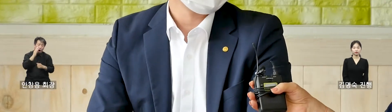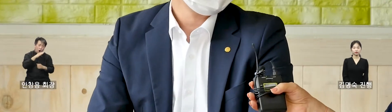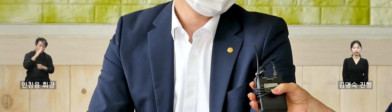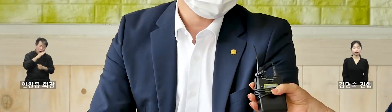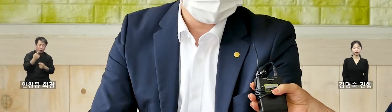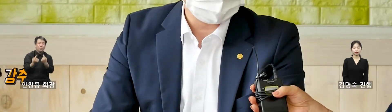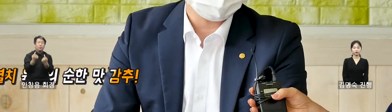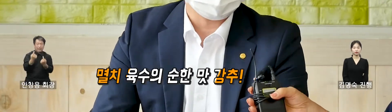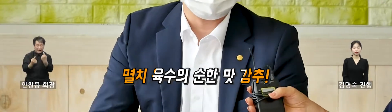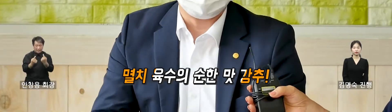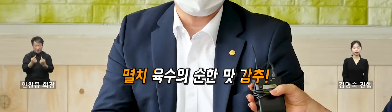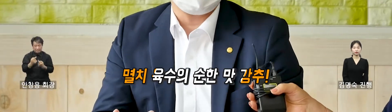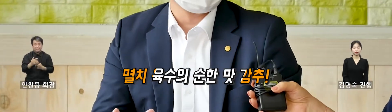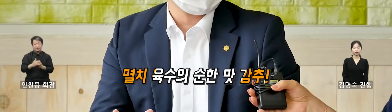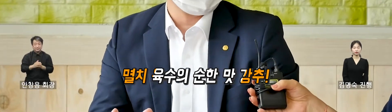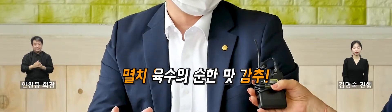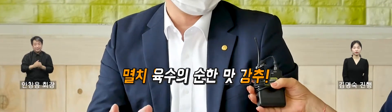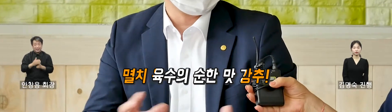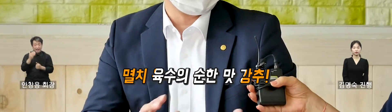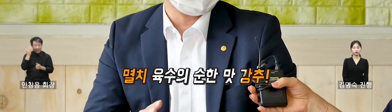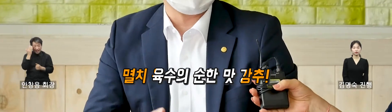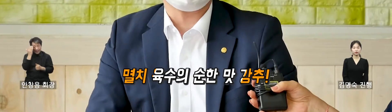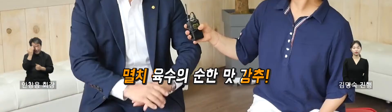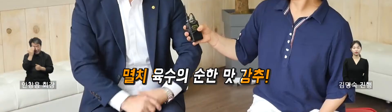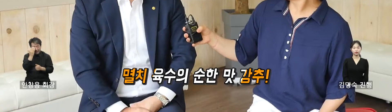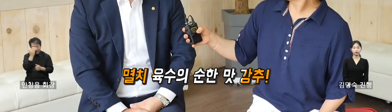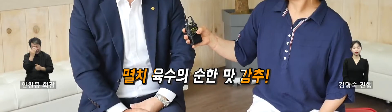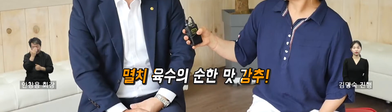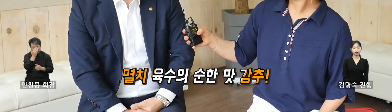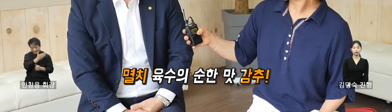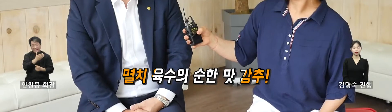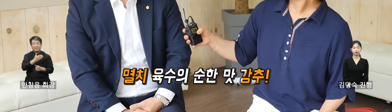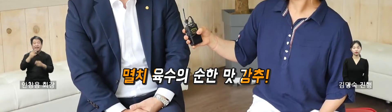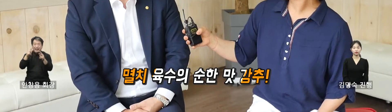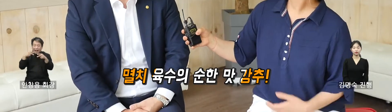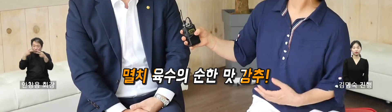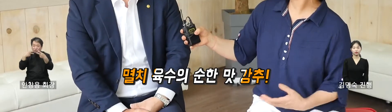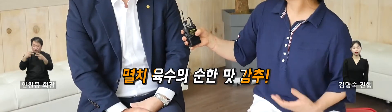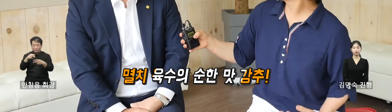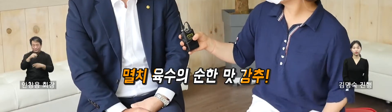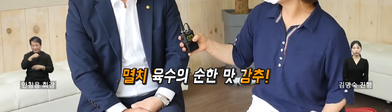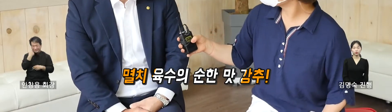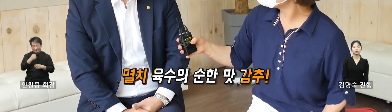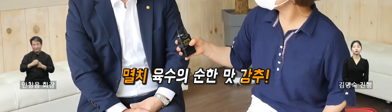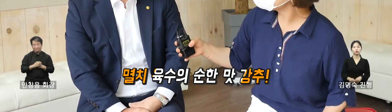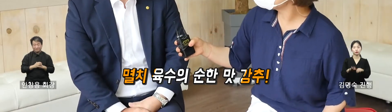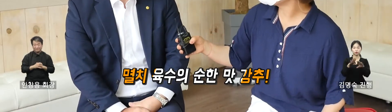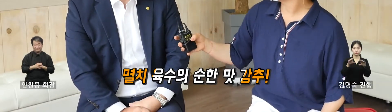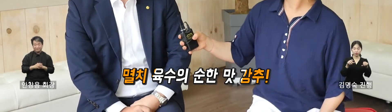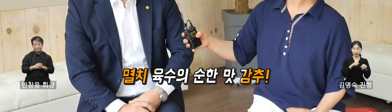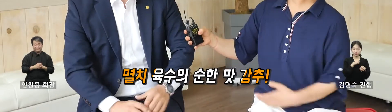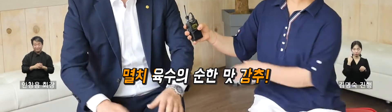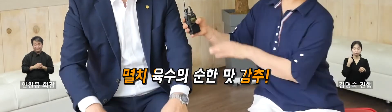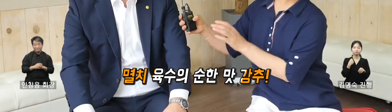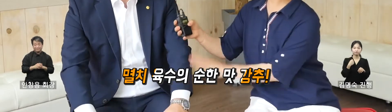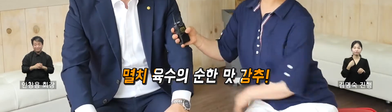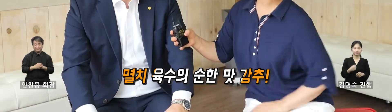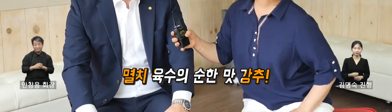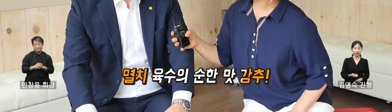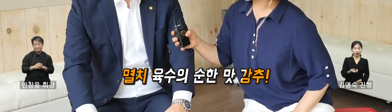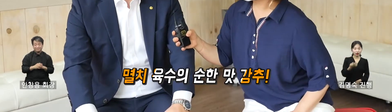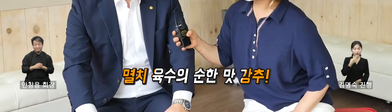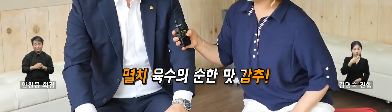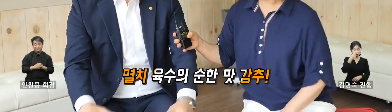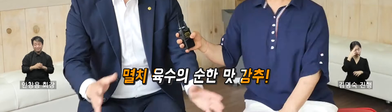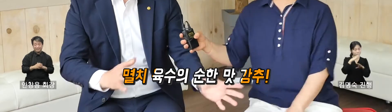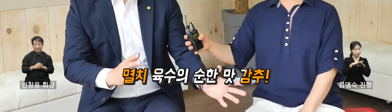칼국수보다 예. 순한 그 멸치 육수로 예, 우려낸 예. 그 순한 칼국수를 좋아하는 편입니다. 예. 좋아하세요? 네. 아까 분명히